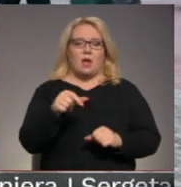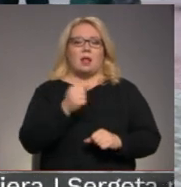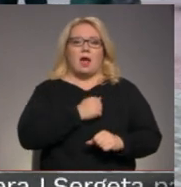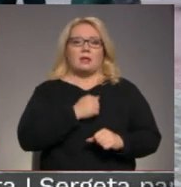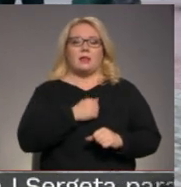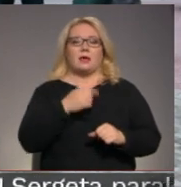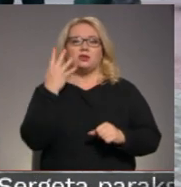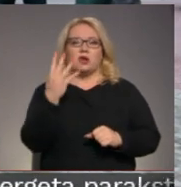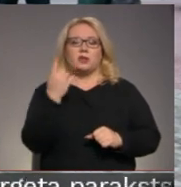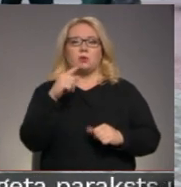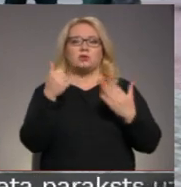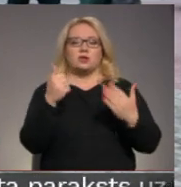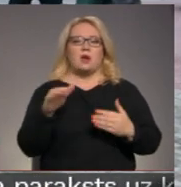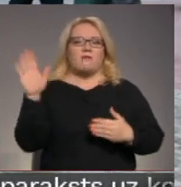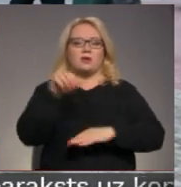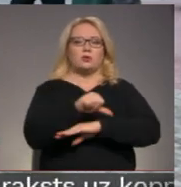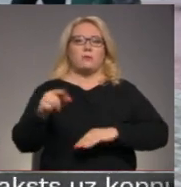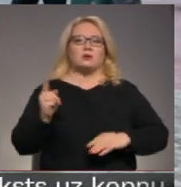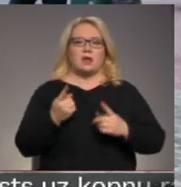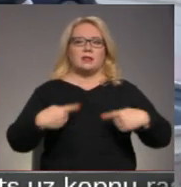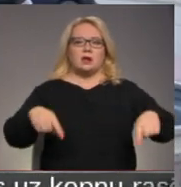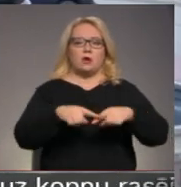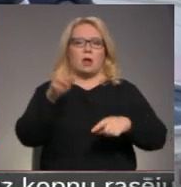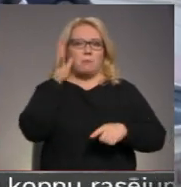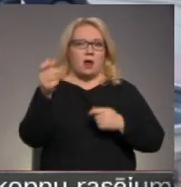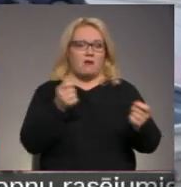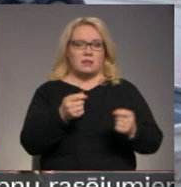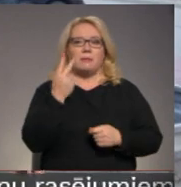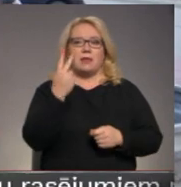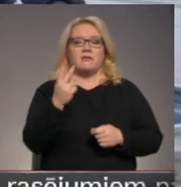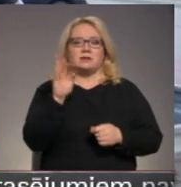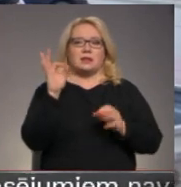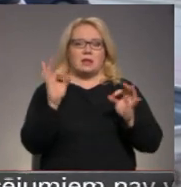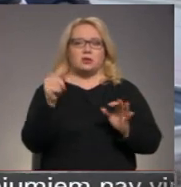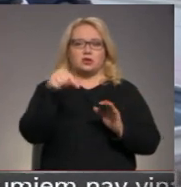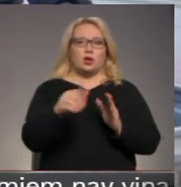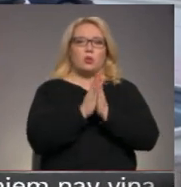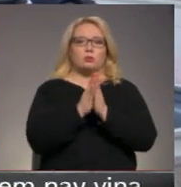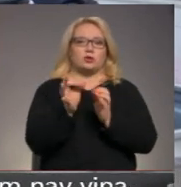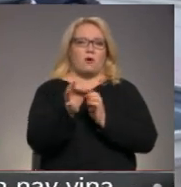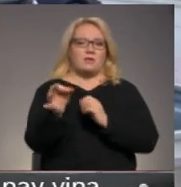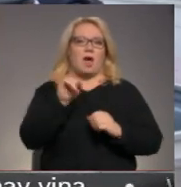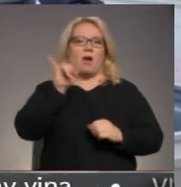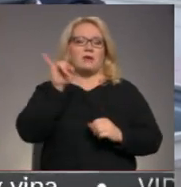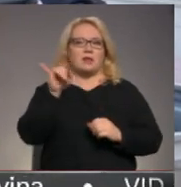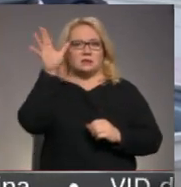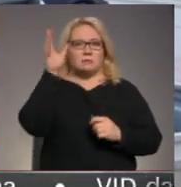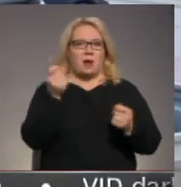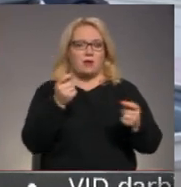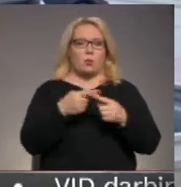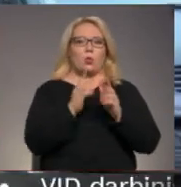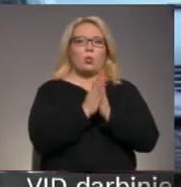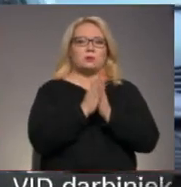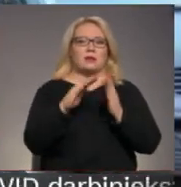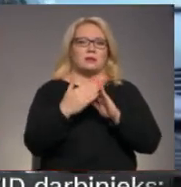no 6 valsts robežsardzes teritoriālajām pārvaldēm. Divas no tām atrodas tieši Ludzas novadā – aviācijas pārvalde un Ludzas